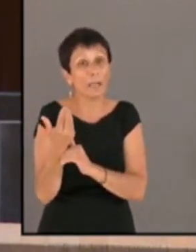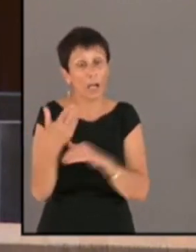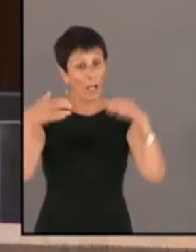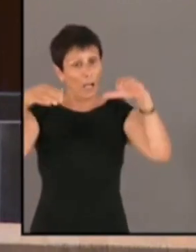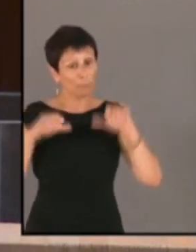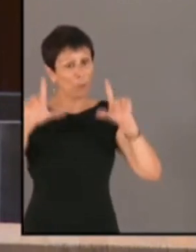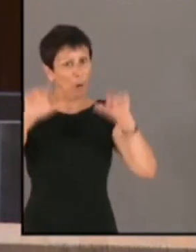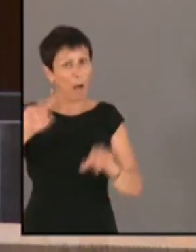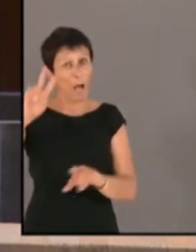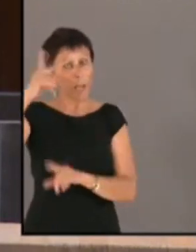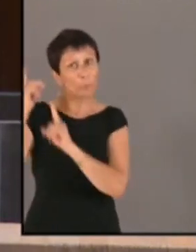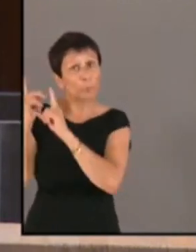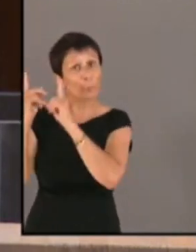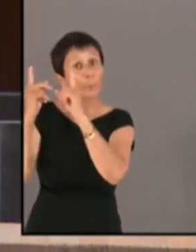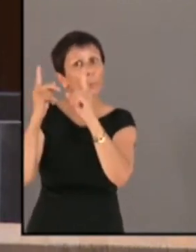avaient l'habitude